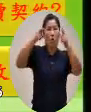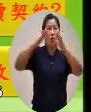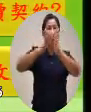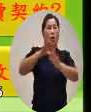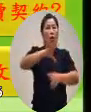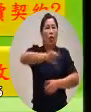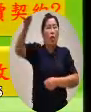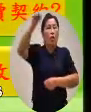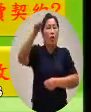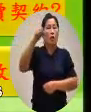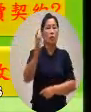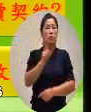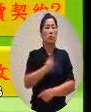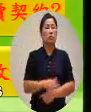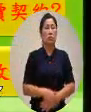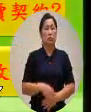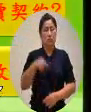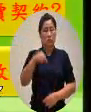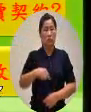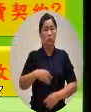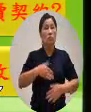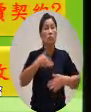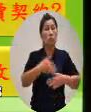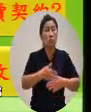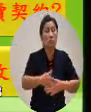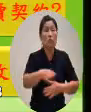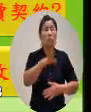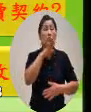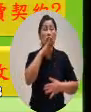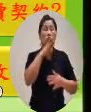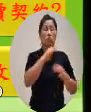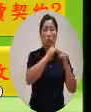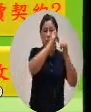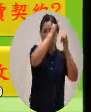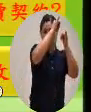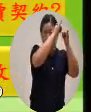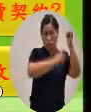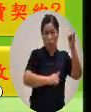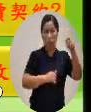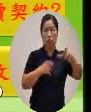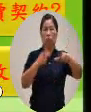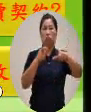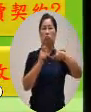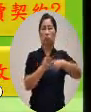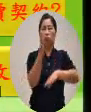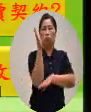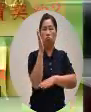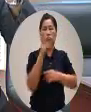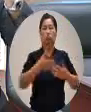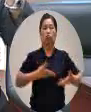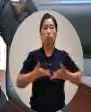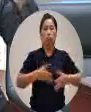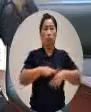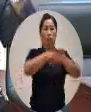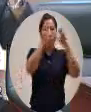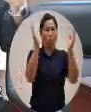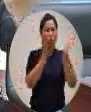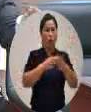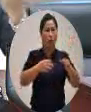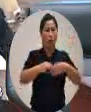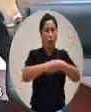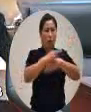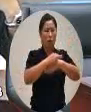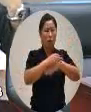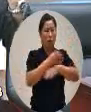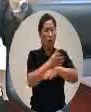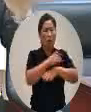那其實這個過程變成一個歷史公安那有很多鄉親他們完全不知道他們住在那